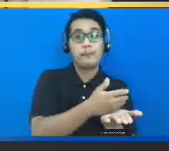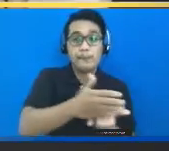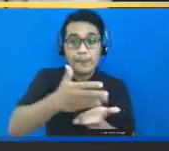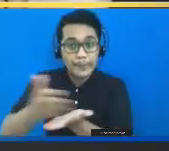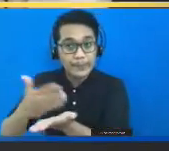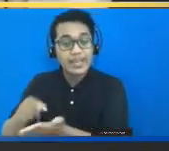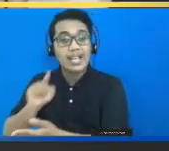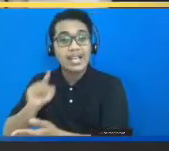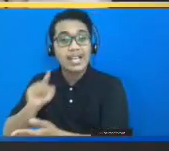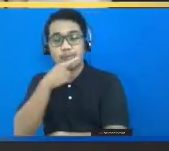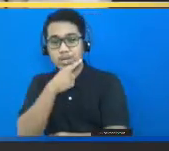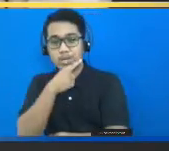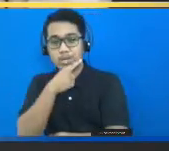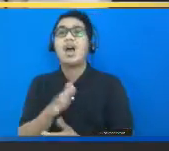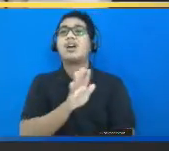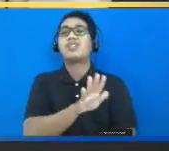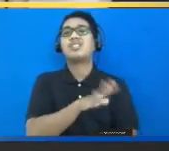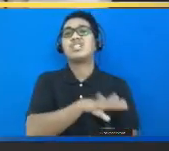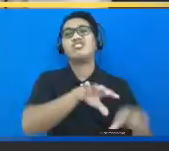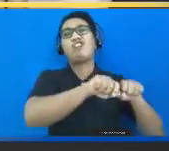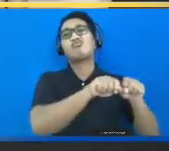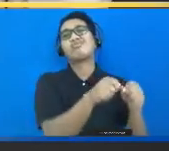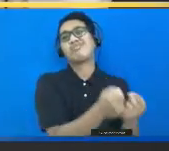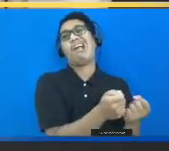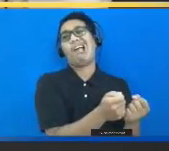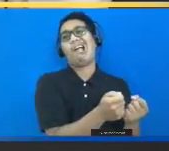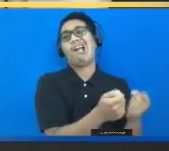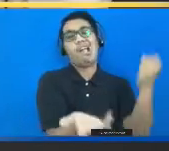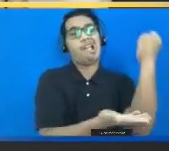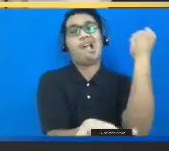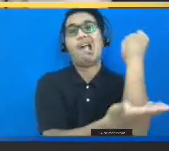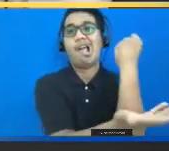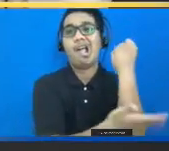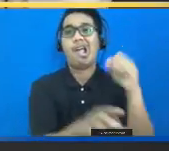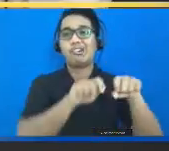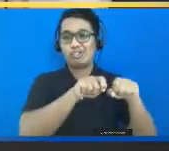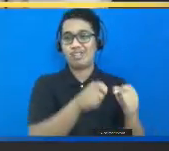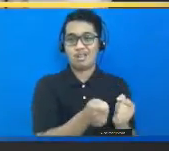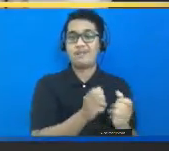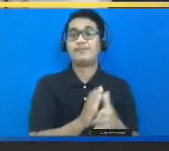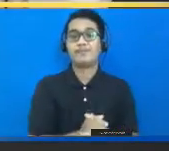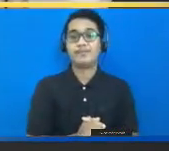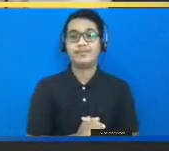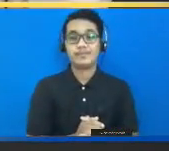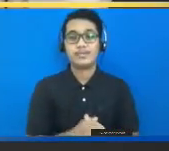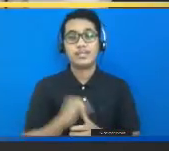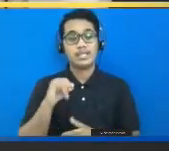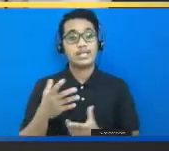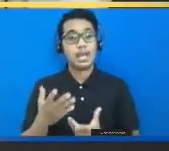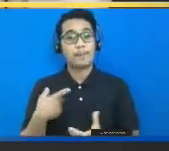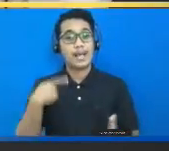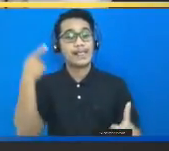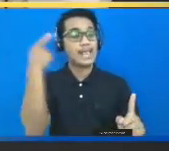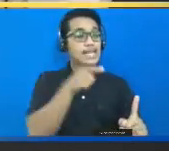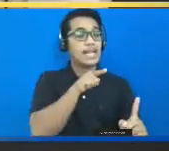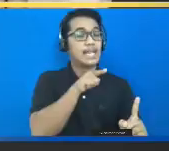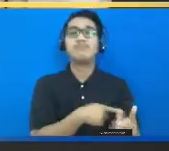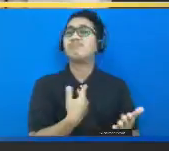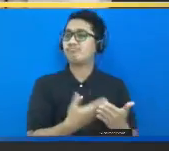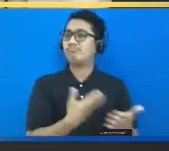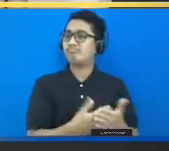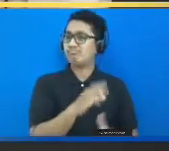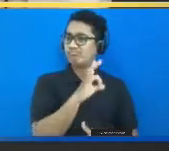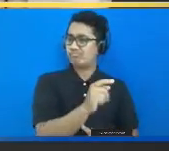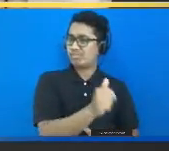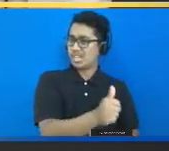satu minggu ya laksanakan rusak gitu ya jadi percaya apa namanya target ini semuanya realistis